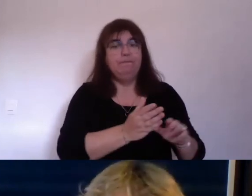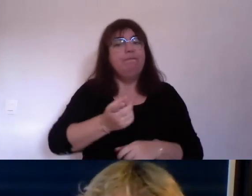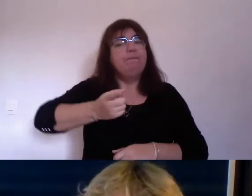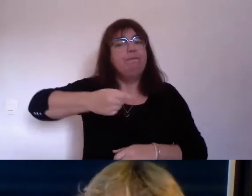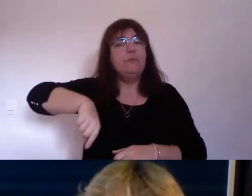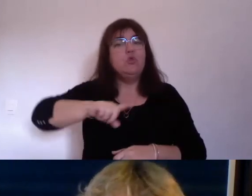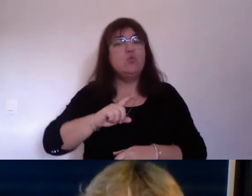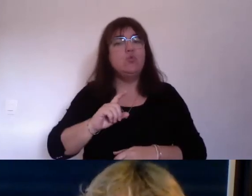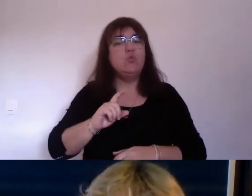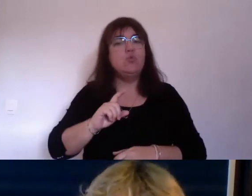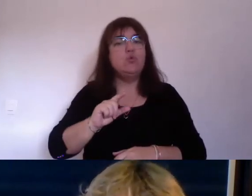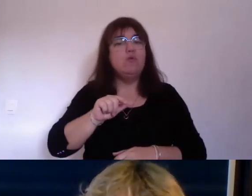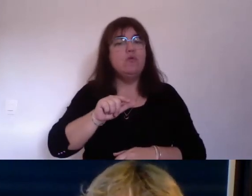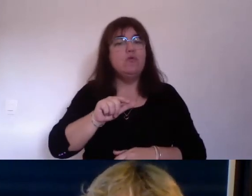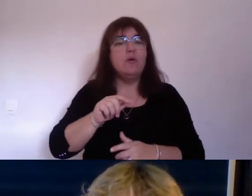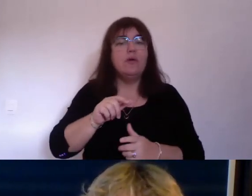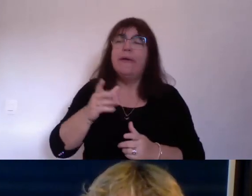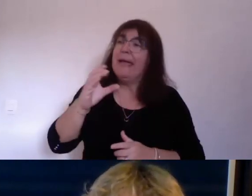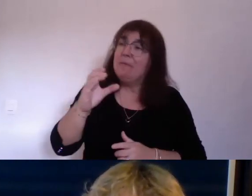n'est-ce pas, Clémence,